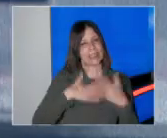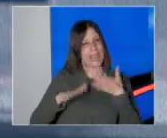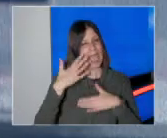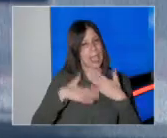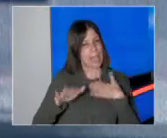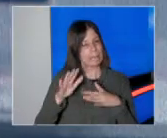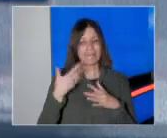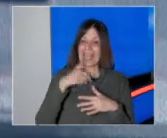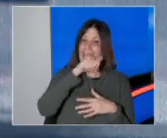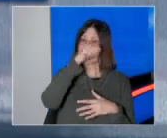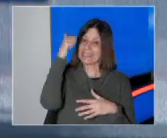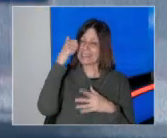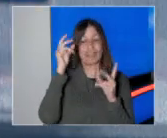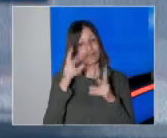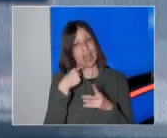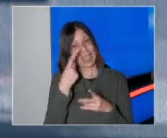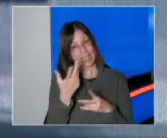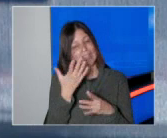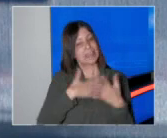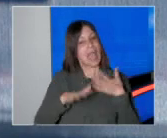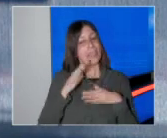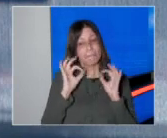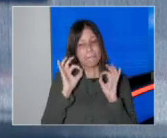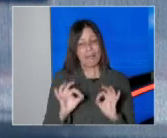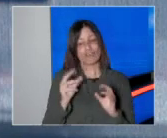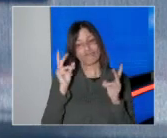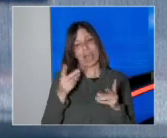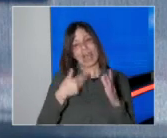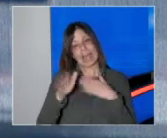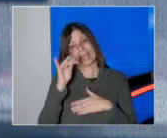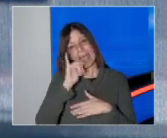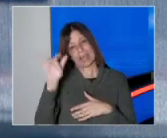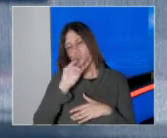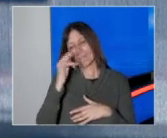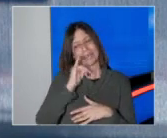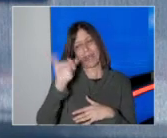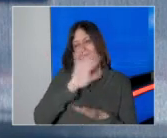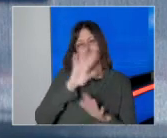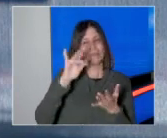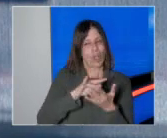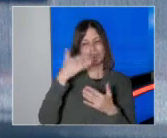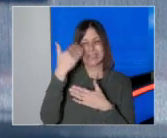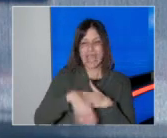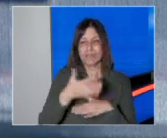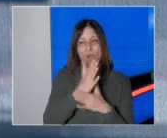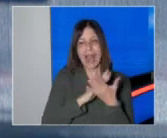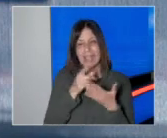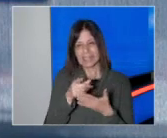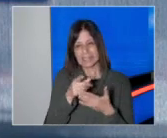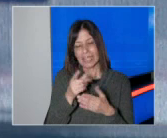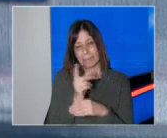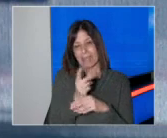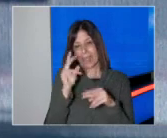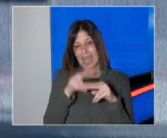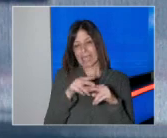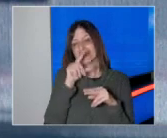שבוע נעים וכייצי אפילו אפשר להגיד, או נעים ממש, אפשר ללכת לטייל. אנחנו לא מטיילים לשום מקום, אומנם סיימנו את החלק הזה של כנסת הערב, אבל מיד